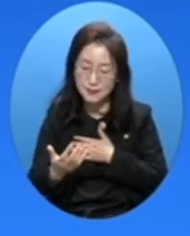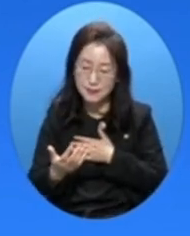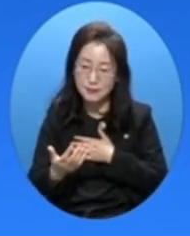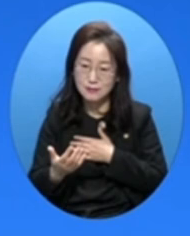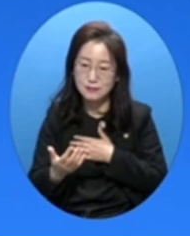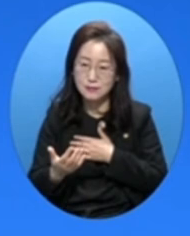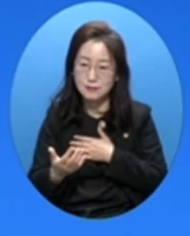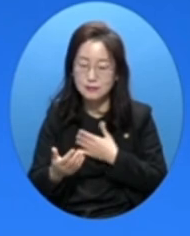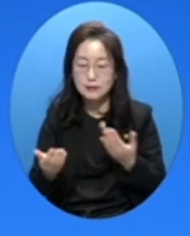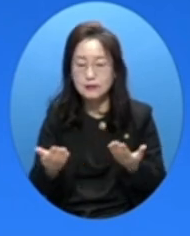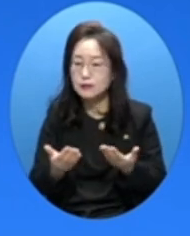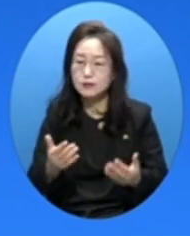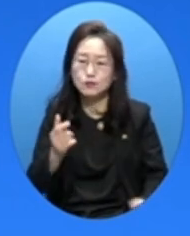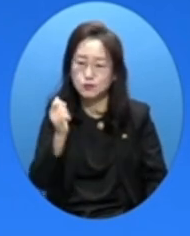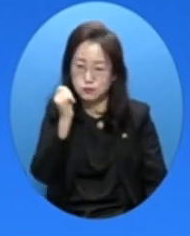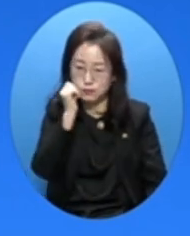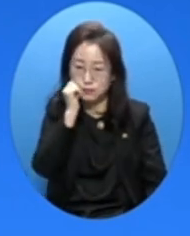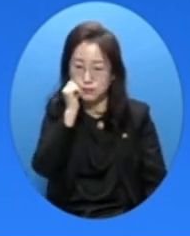일을 못하시고